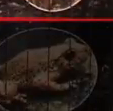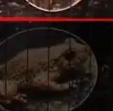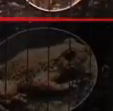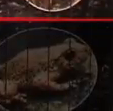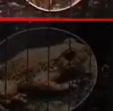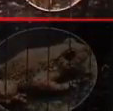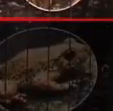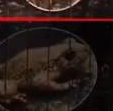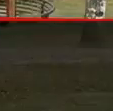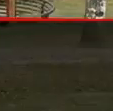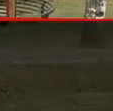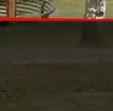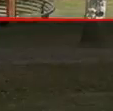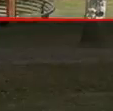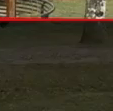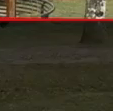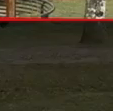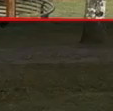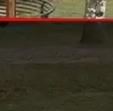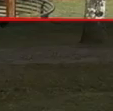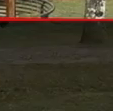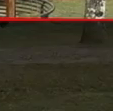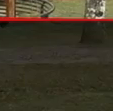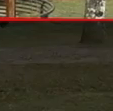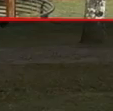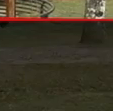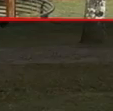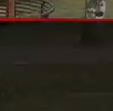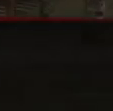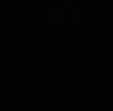Topaketaren amaieran parkea interpretatzeko ibilbide bat egingo da bertaratutakoekin.